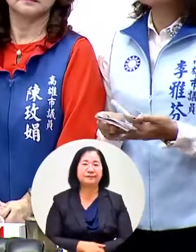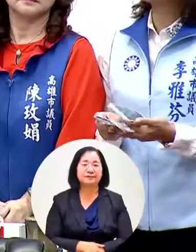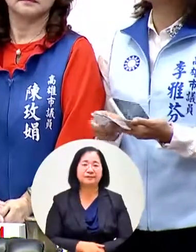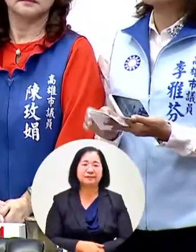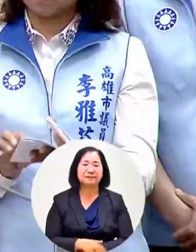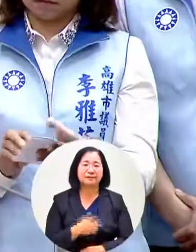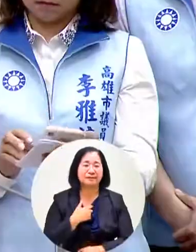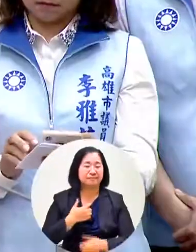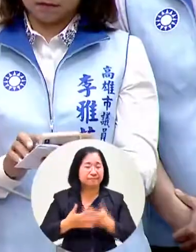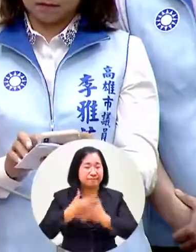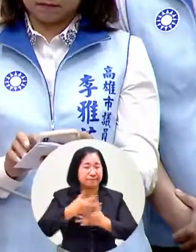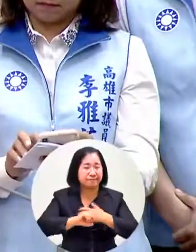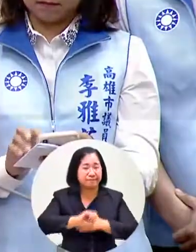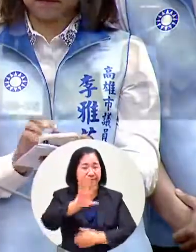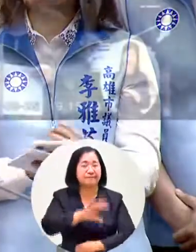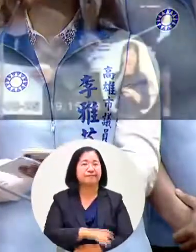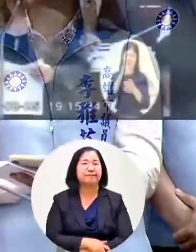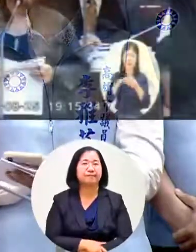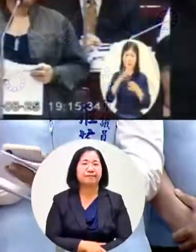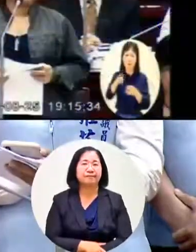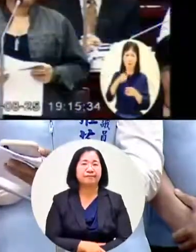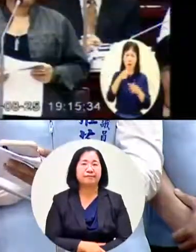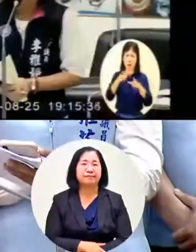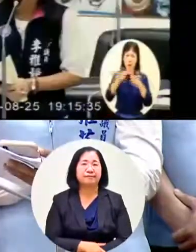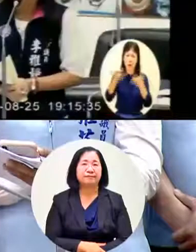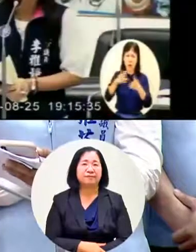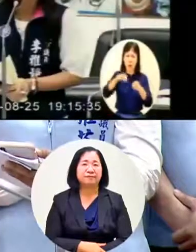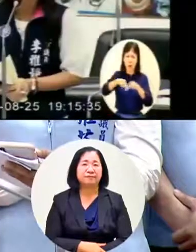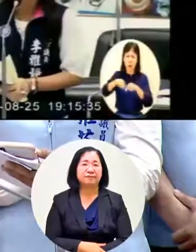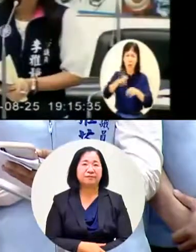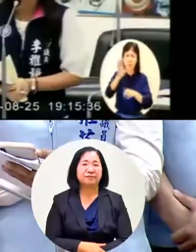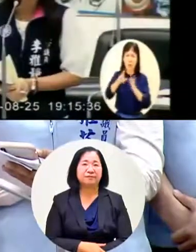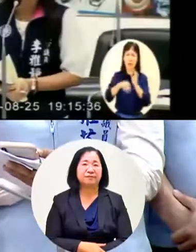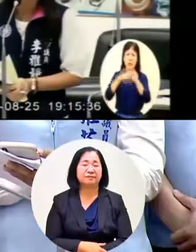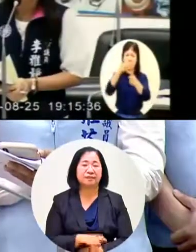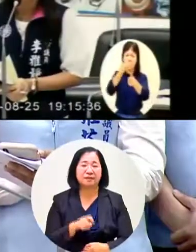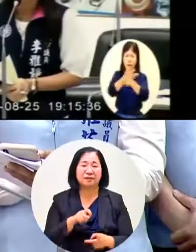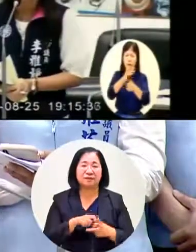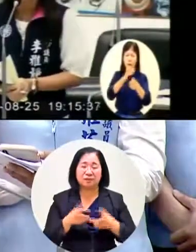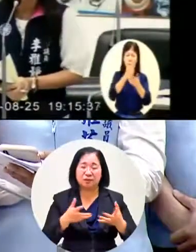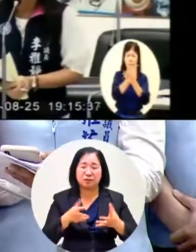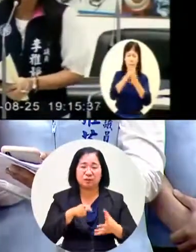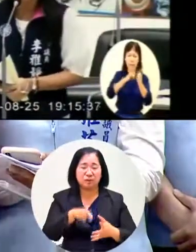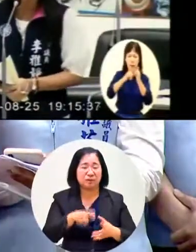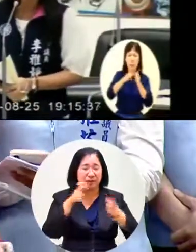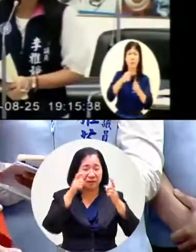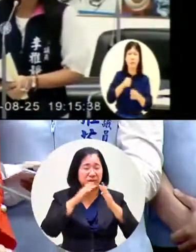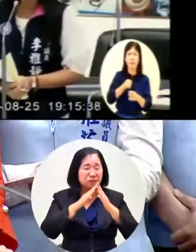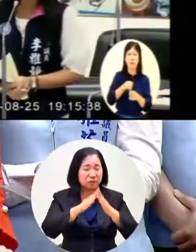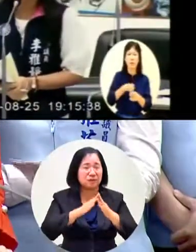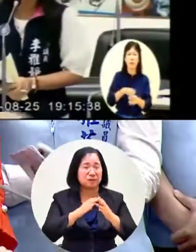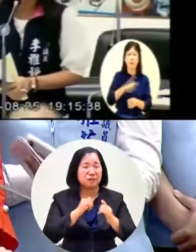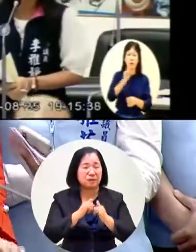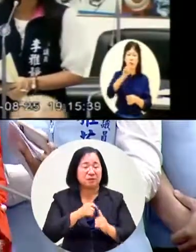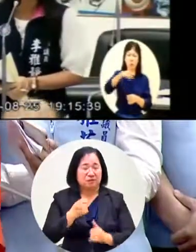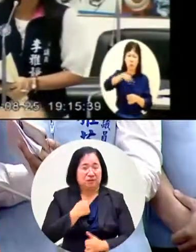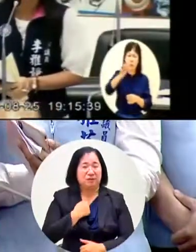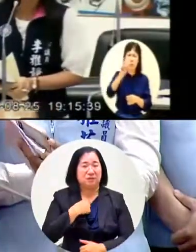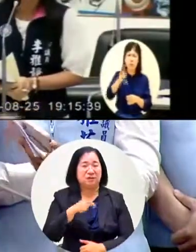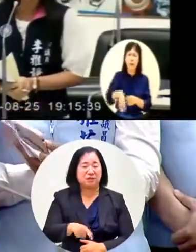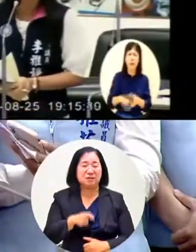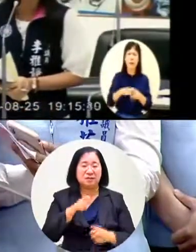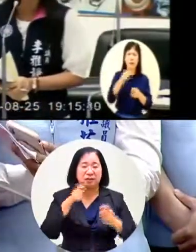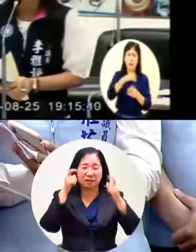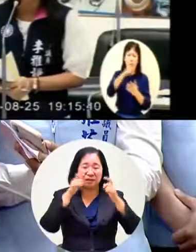我相信市长也好，咱这局处长也好，甚至是其他的议员也好，恁行出去听到的声音绝对是无同